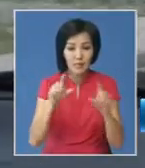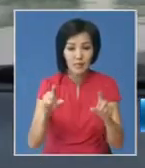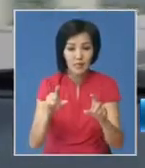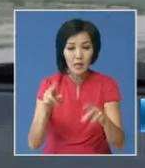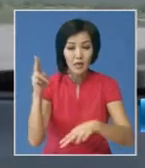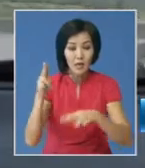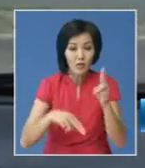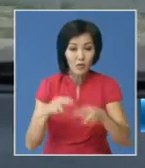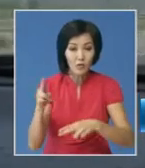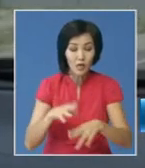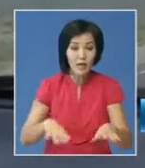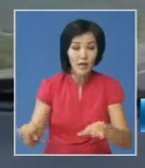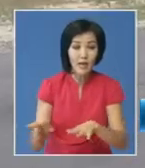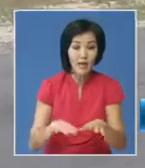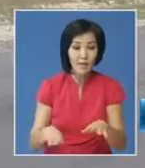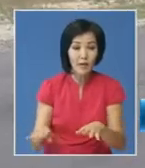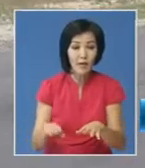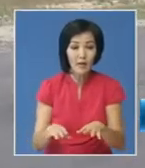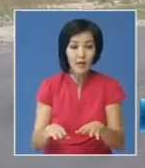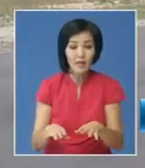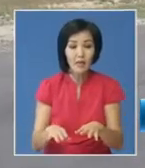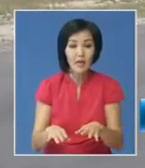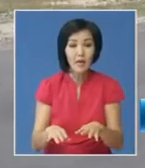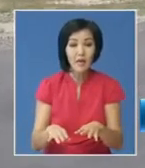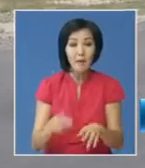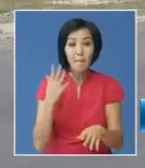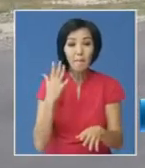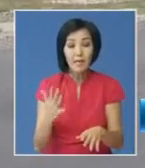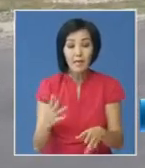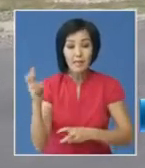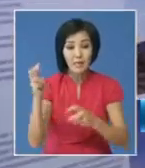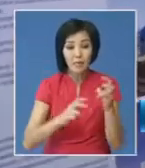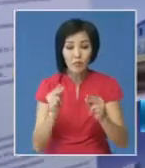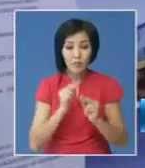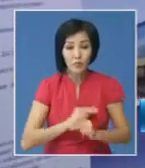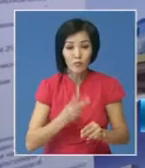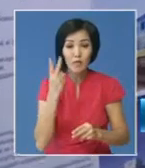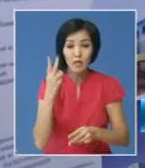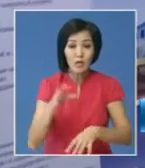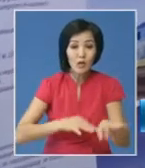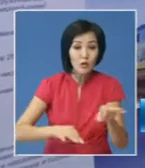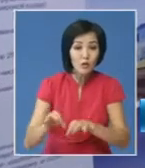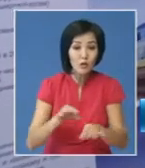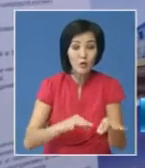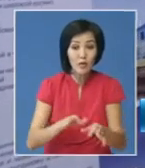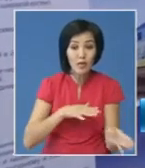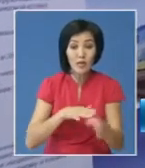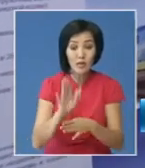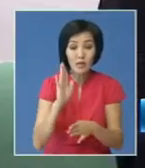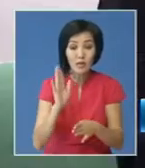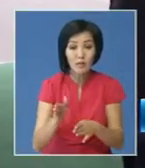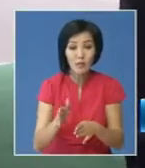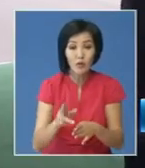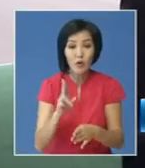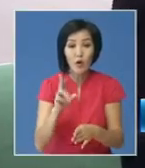аймақтар. Талдықорған аттысы ірісінің бірі. 5 кәсіпорын жұмыс істеп тұр. 2 жоба жүзеге асу алдында. Мұнан басқа